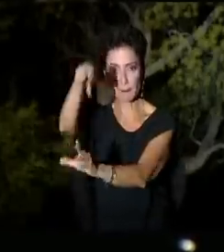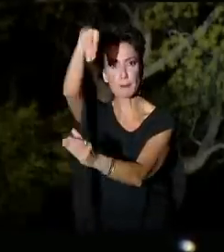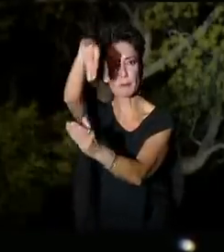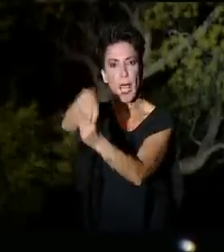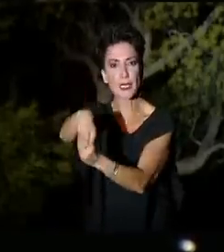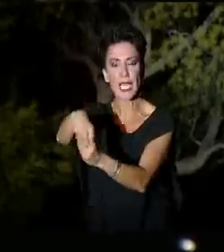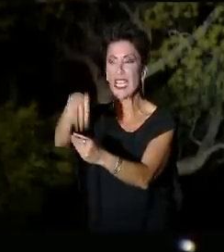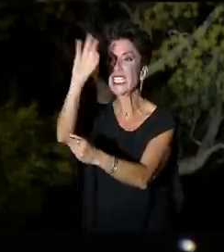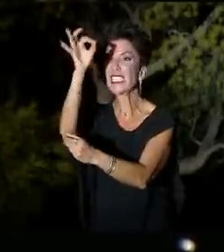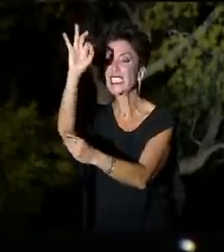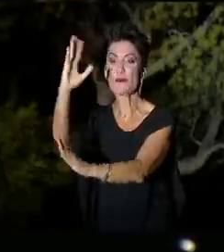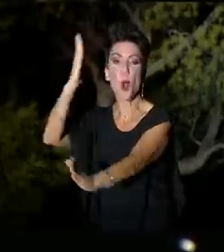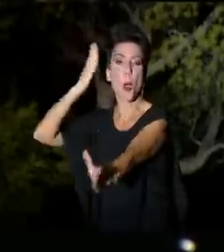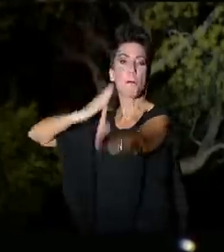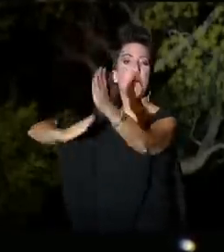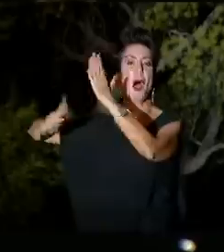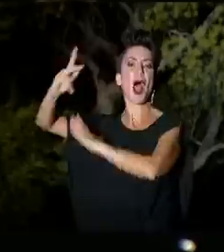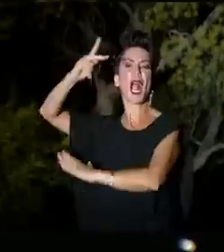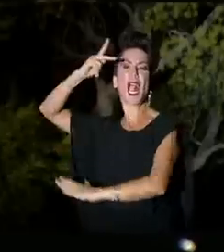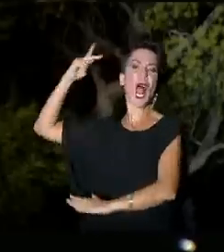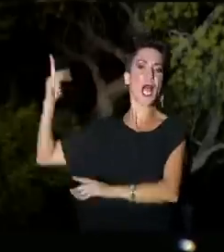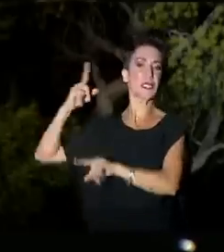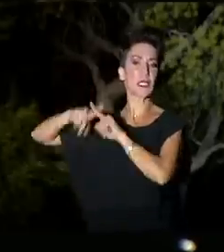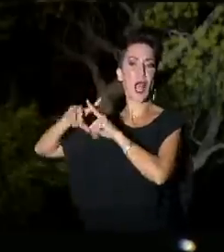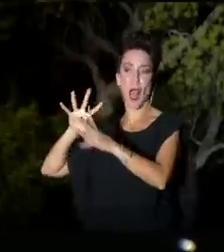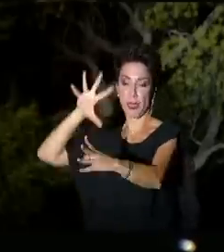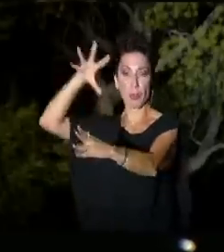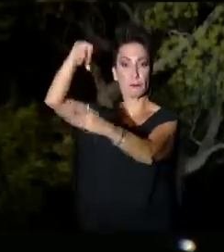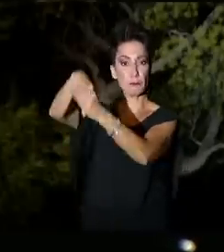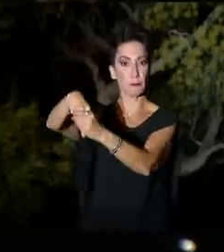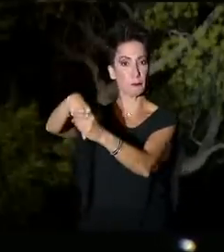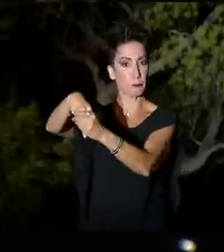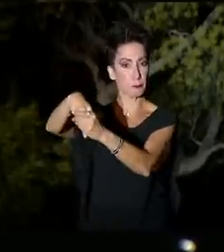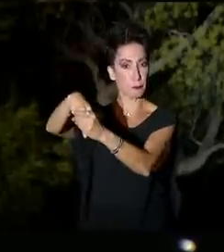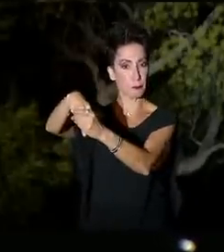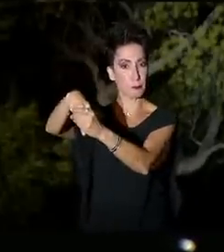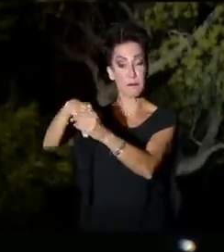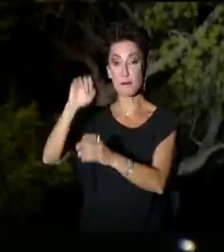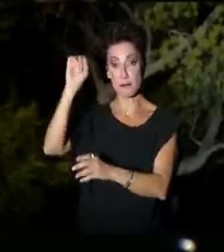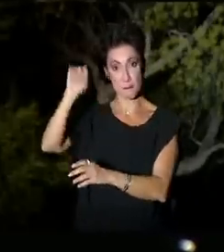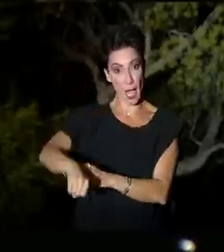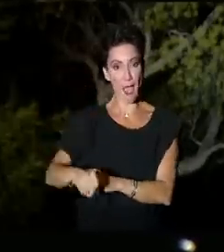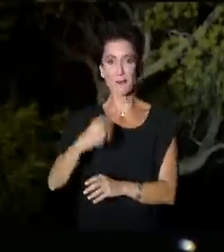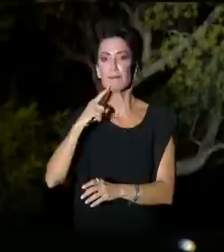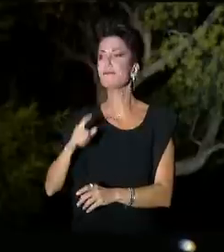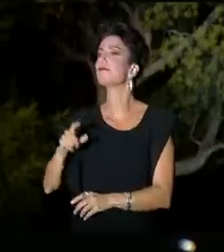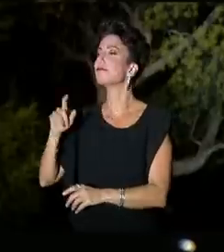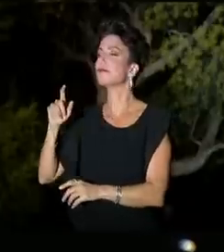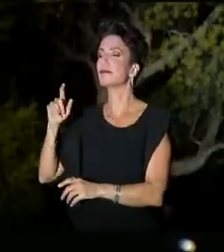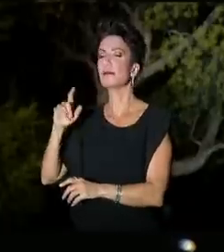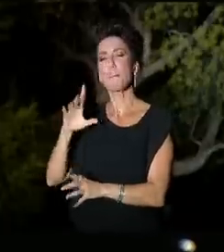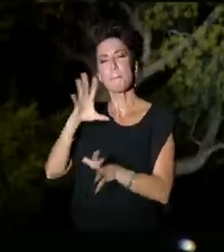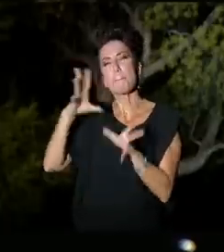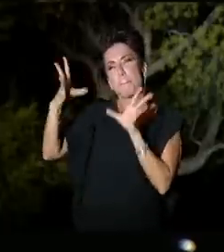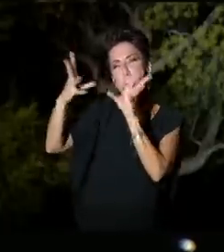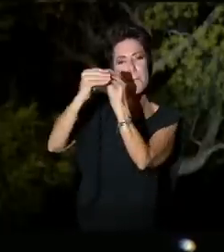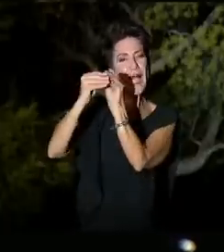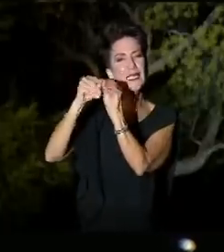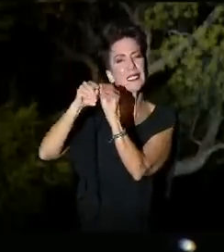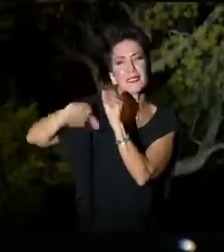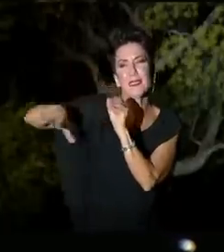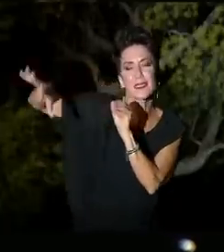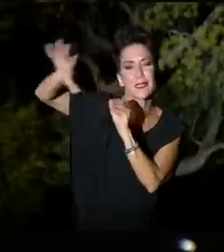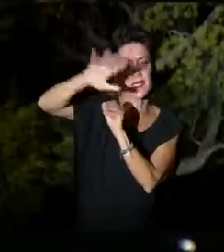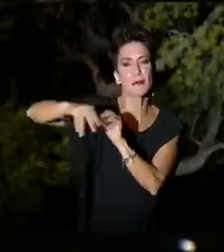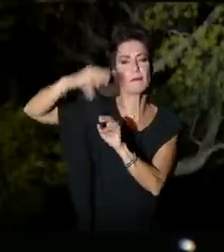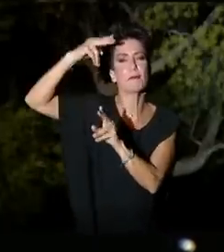της κλασικής Ελλάδος και μαζί του να ξαναγίνουν πρωταγωνιστές οι ακατάλυτες